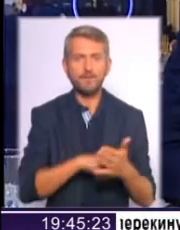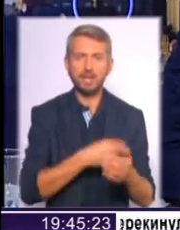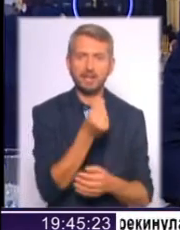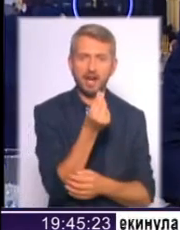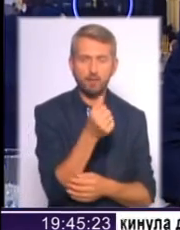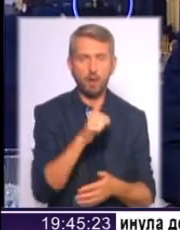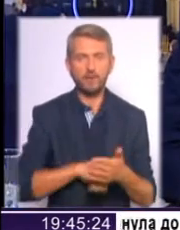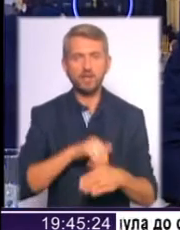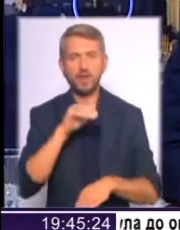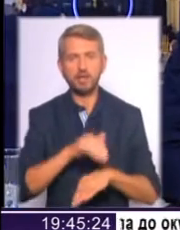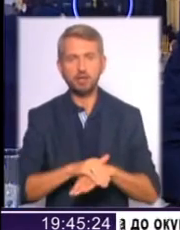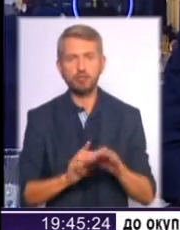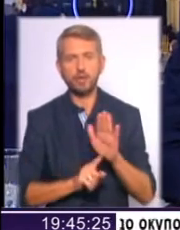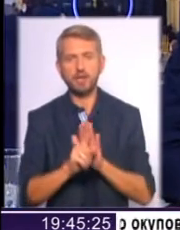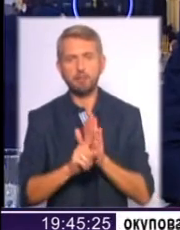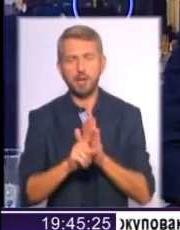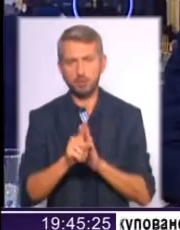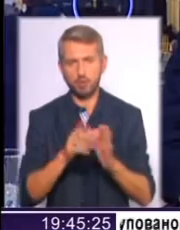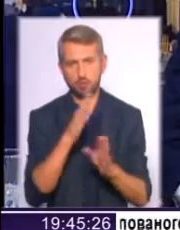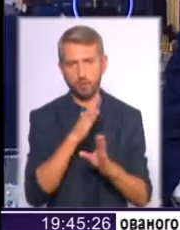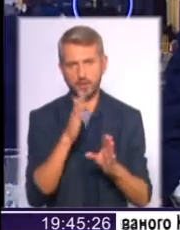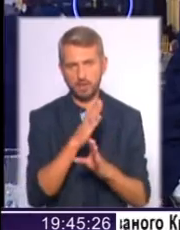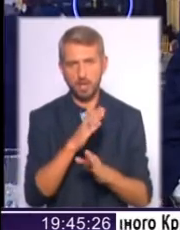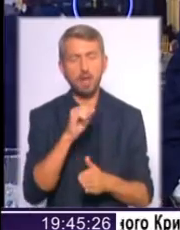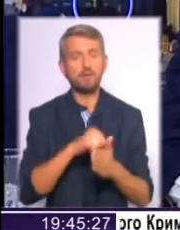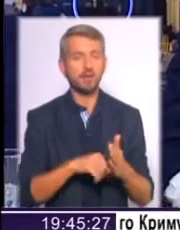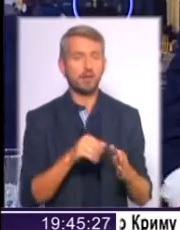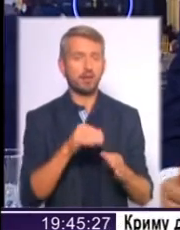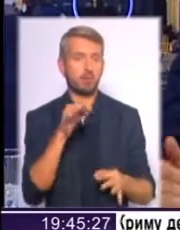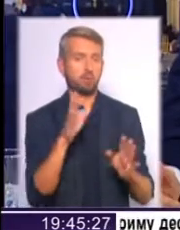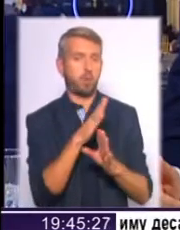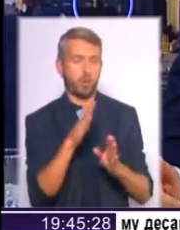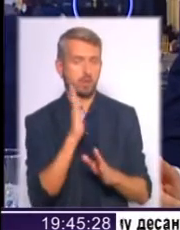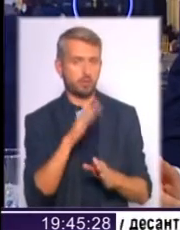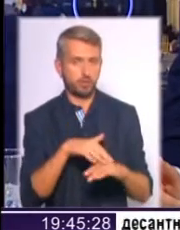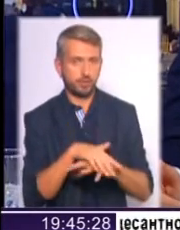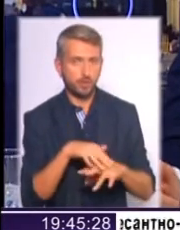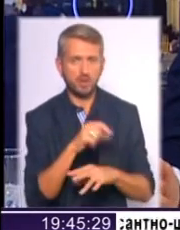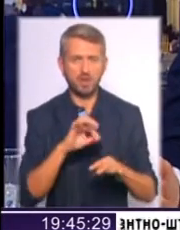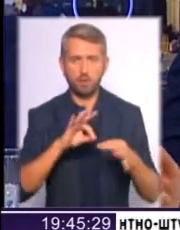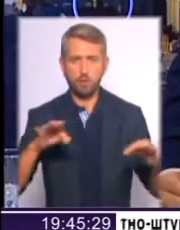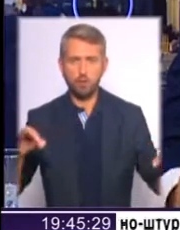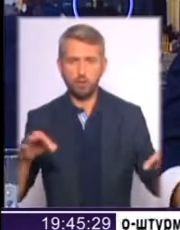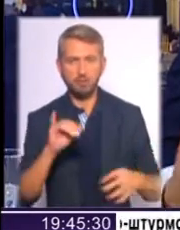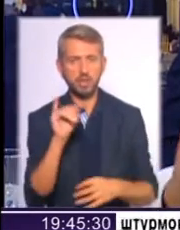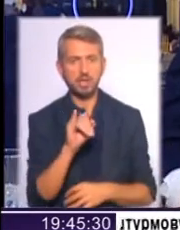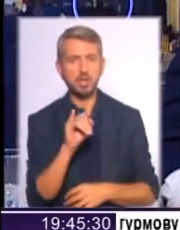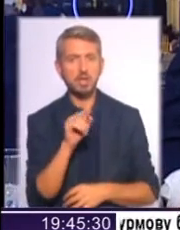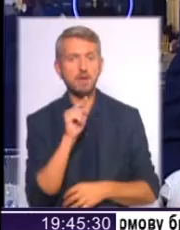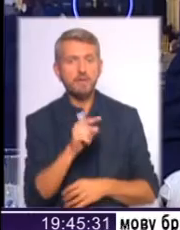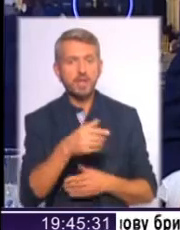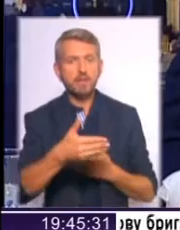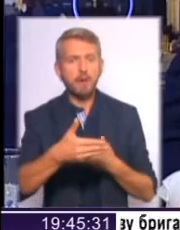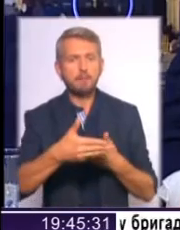від фактичної температури зовнішнього повітря. Тобто так. Від погоди розраховується за формулами. І він